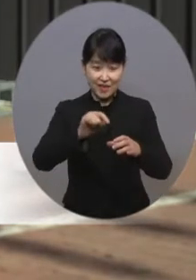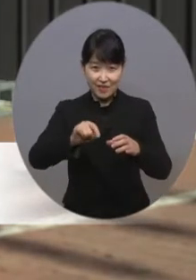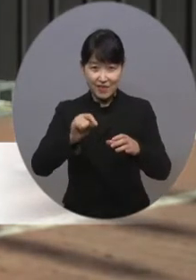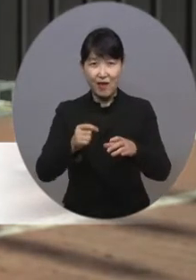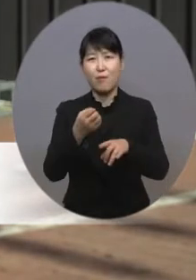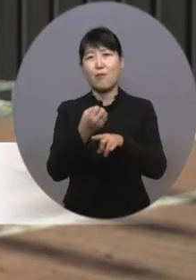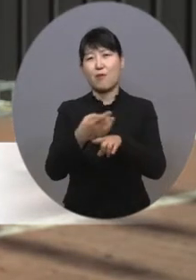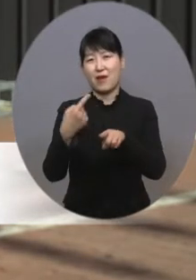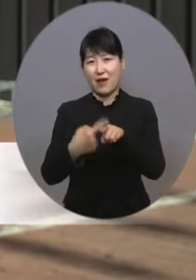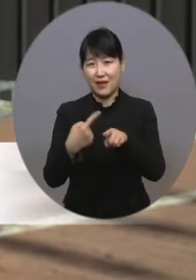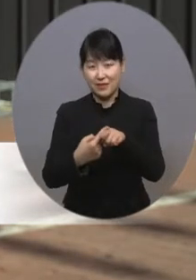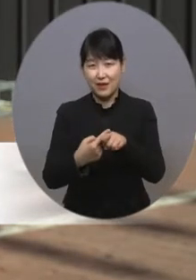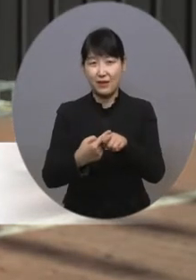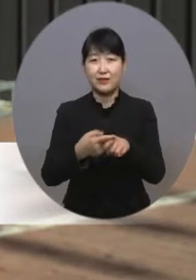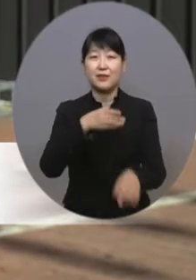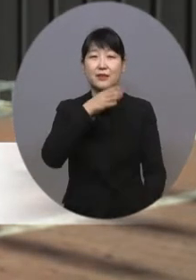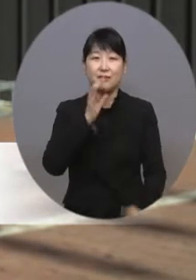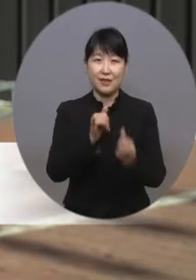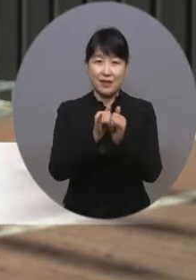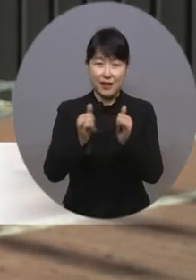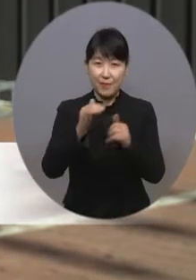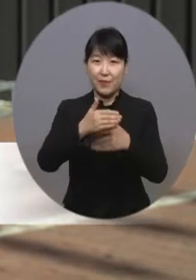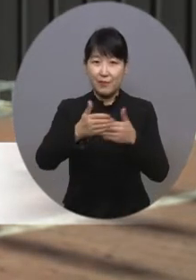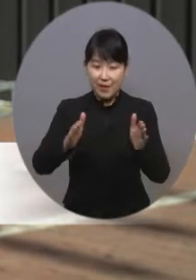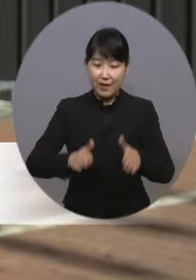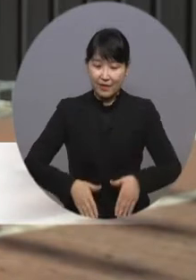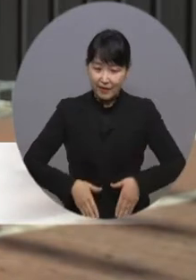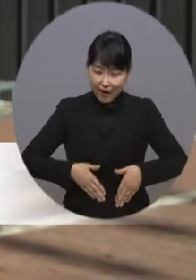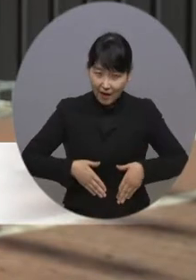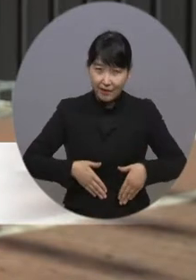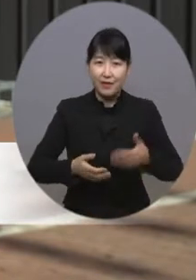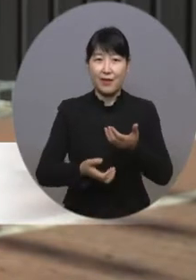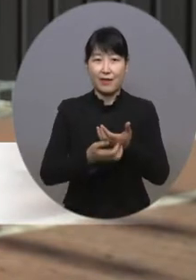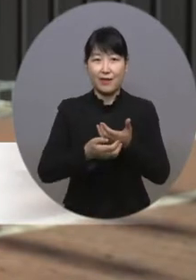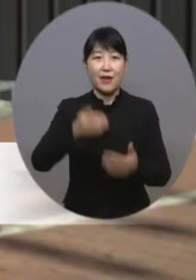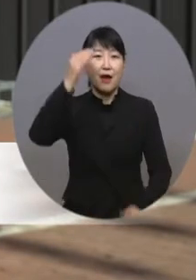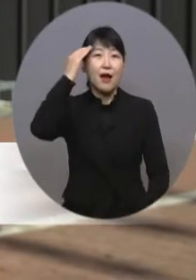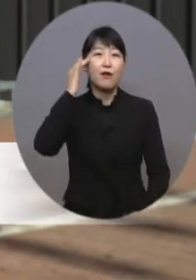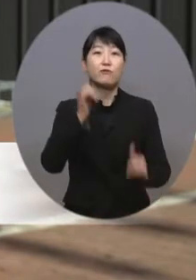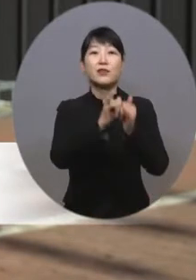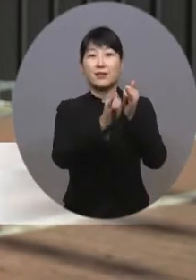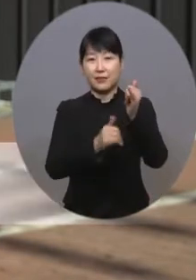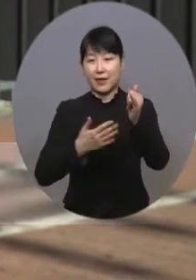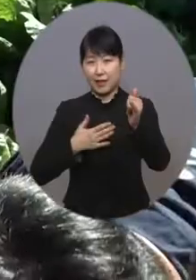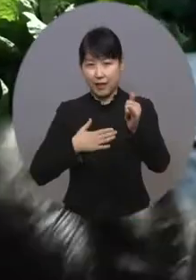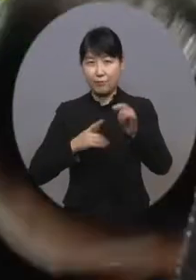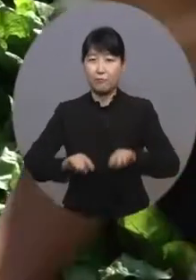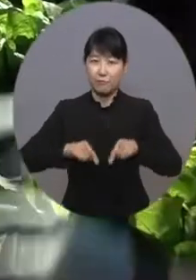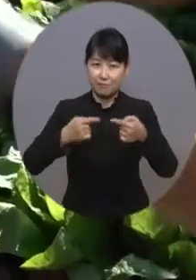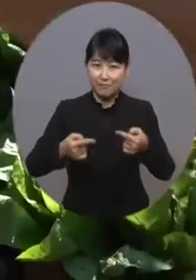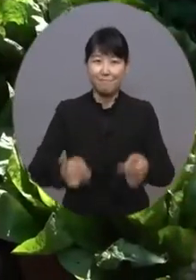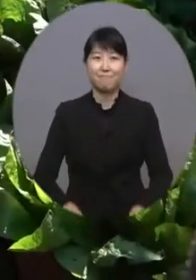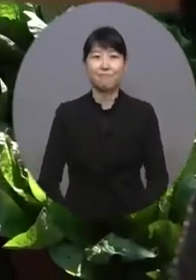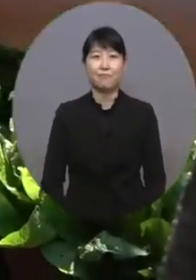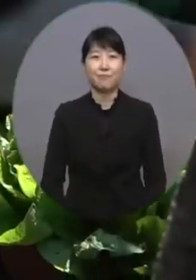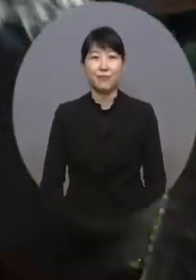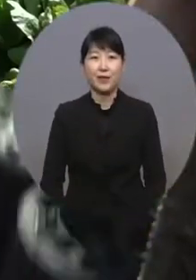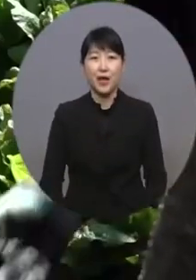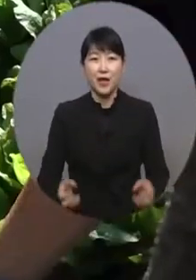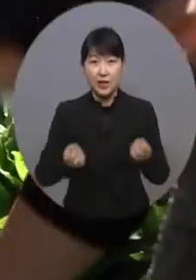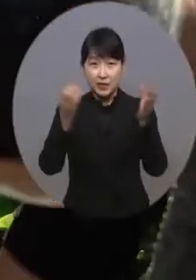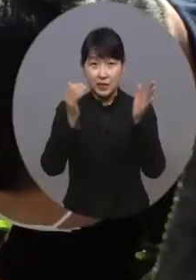되어서 어르신들의 방안을 배치는 대한민국의 역사를 한번 도전해 보겠습니다. 재개식이 끝난